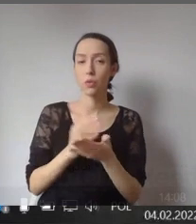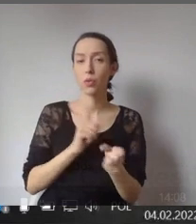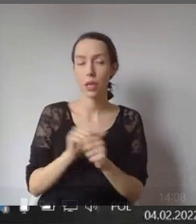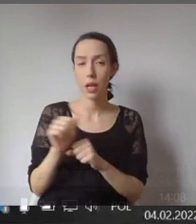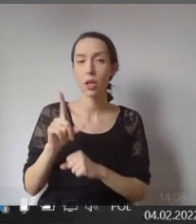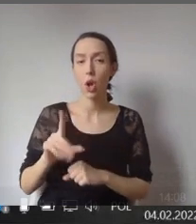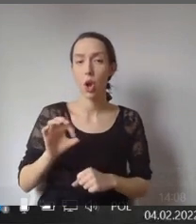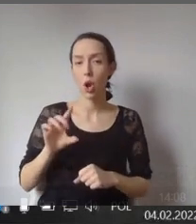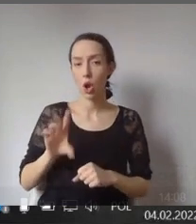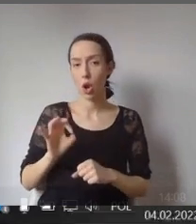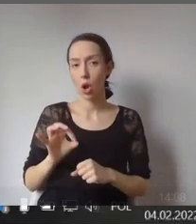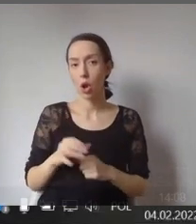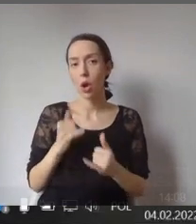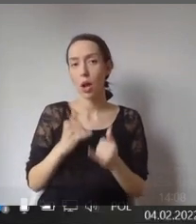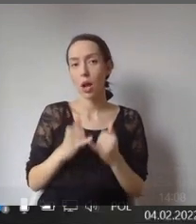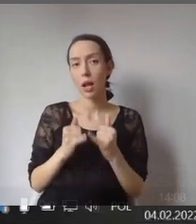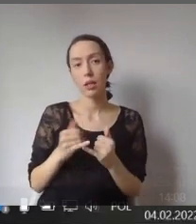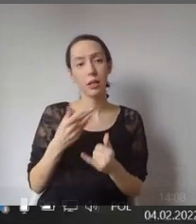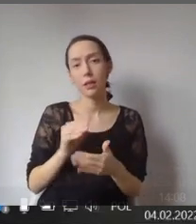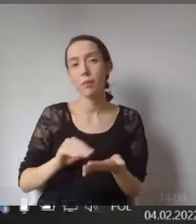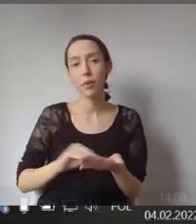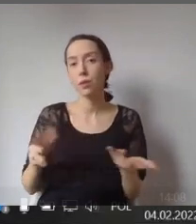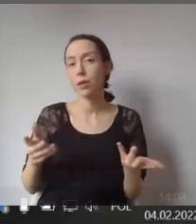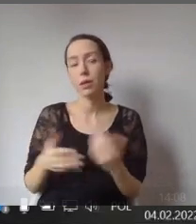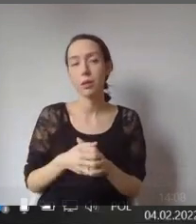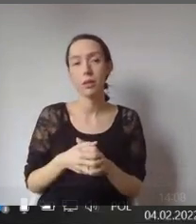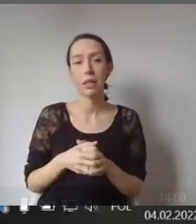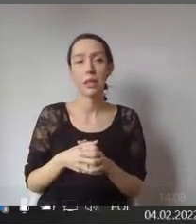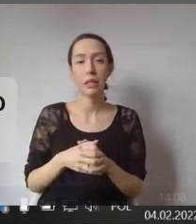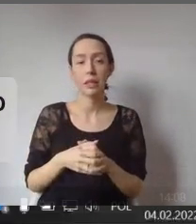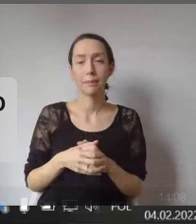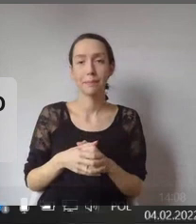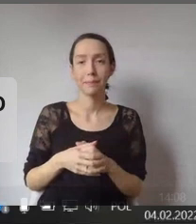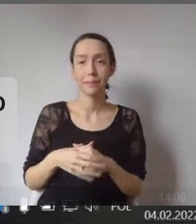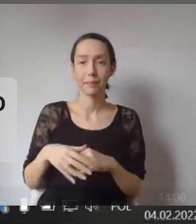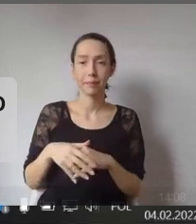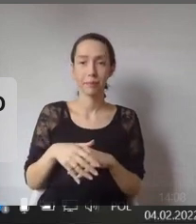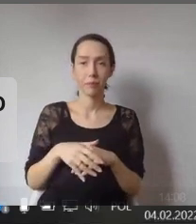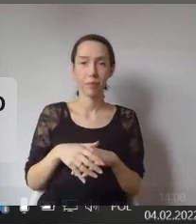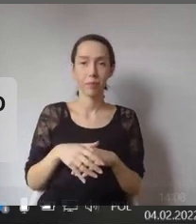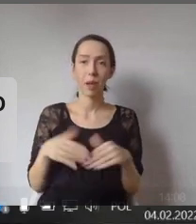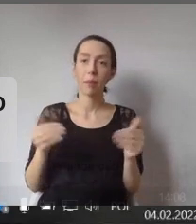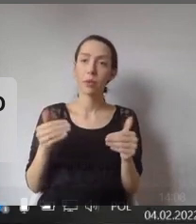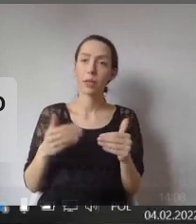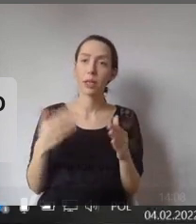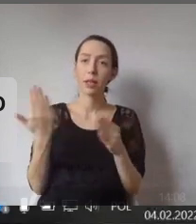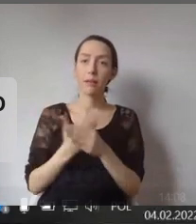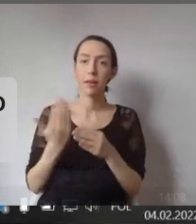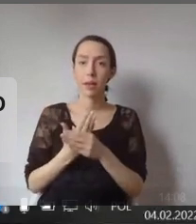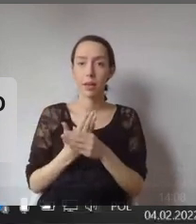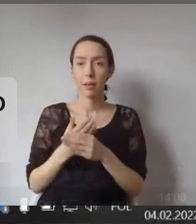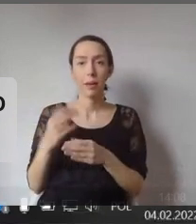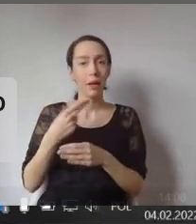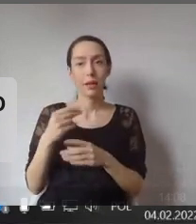Natomiast jeżeli ono się nie wpisuje, no to znaczy, że po prostu, nie wiem, może ta firma nie